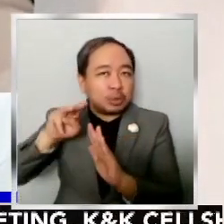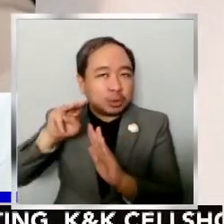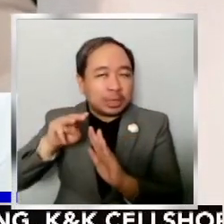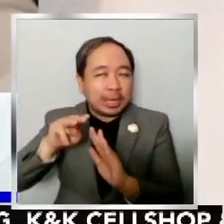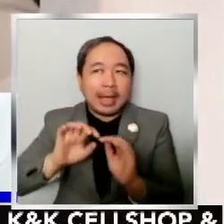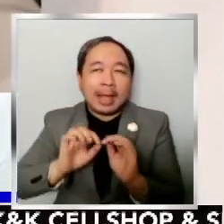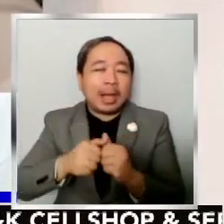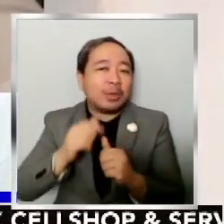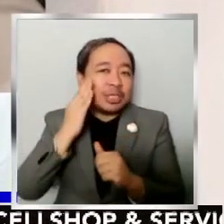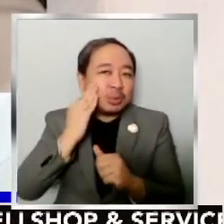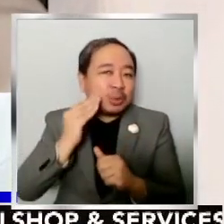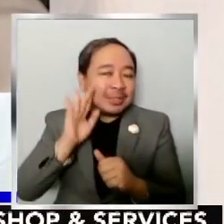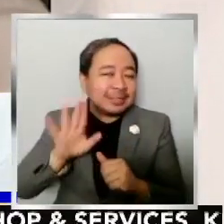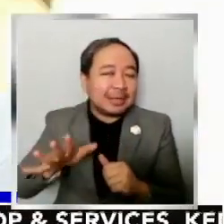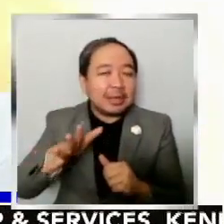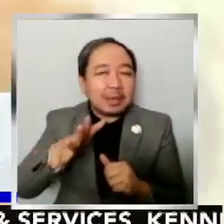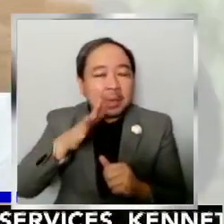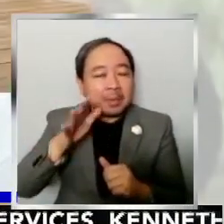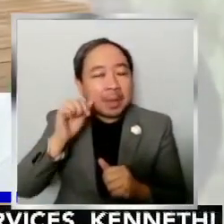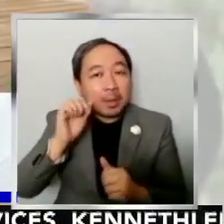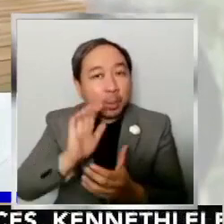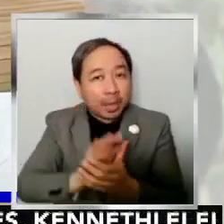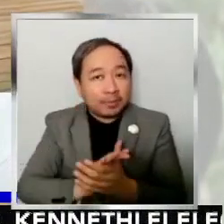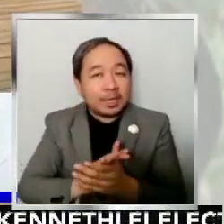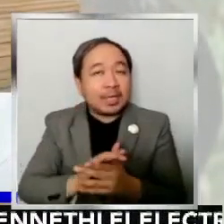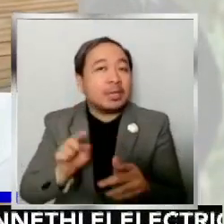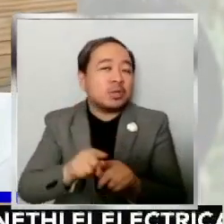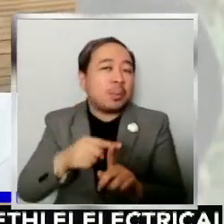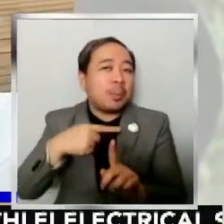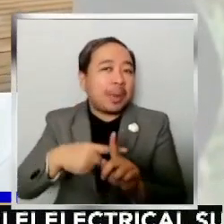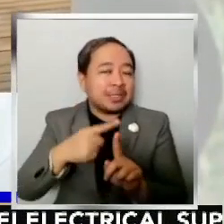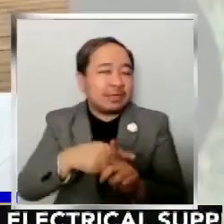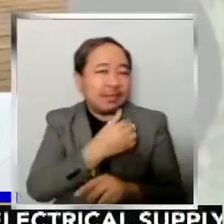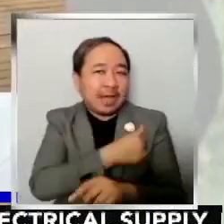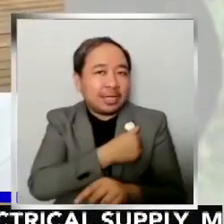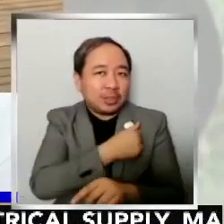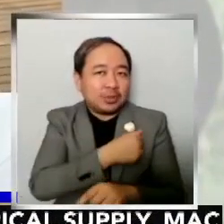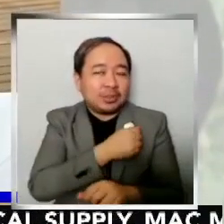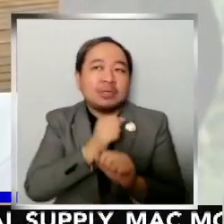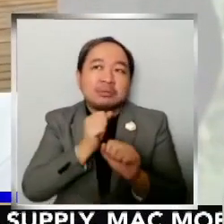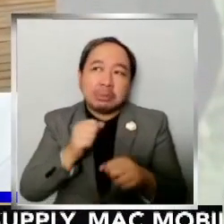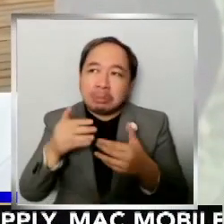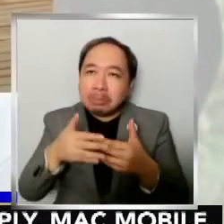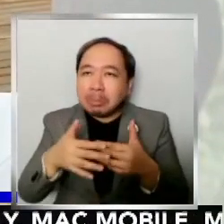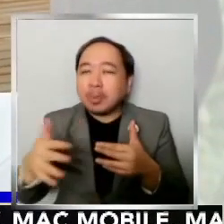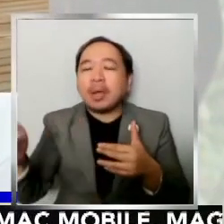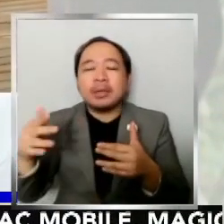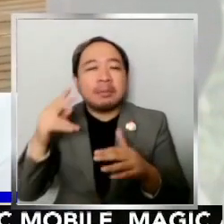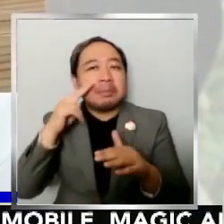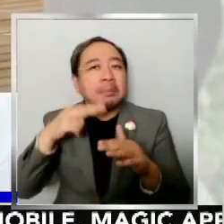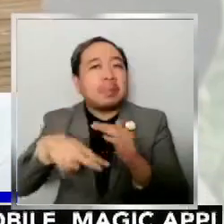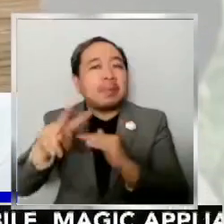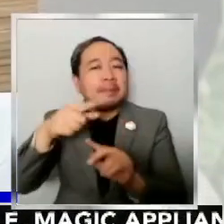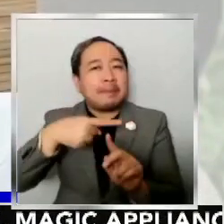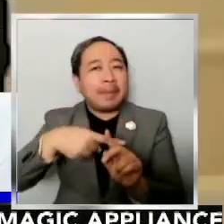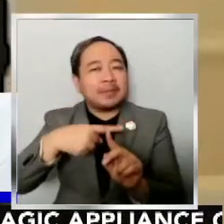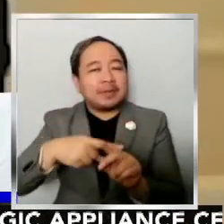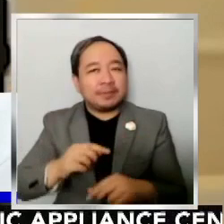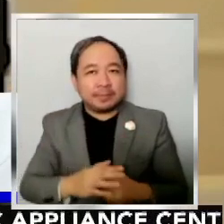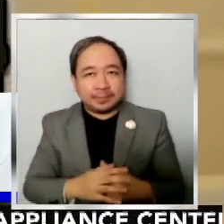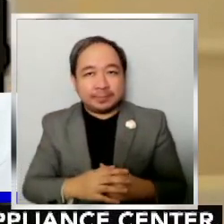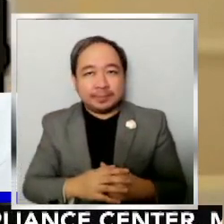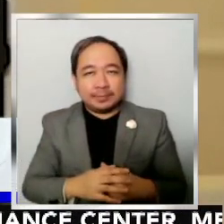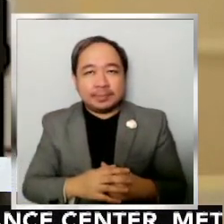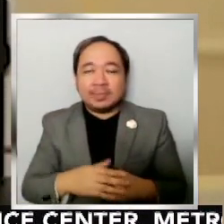at ina, maging ang pagkakaroon ng positive attitude para maging maganda ang outlook sa buhay. Iba kasi mas maganda na wala